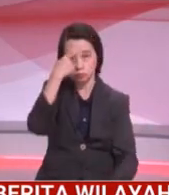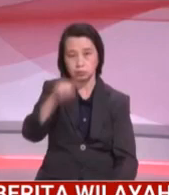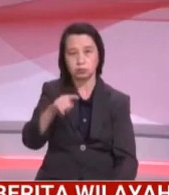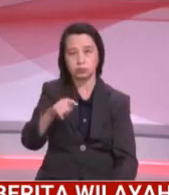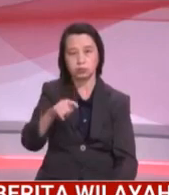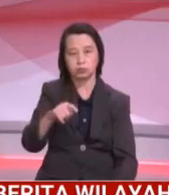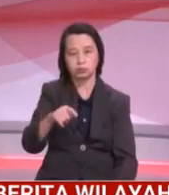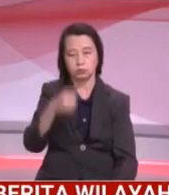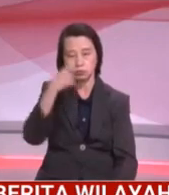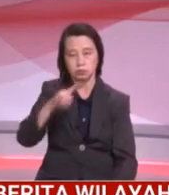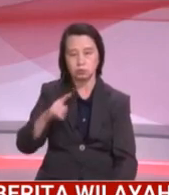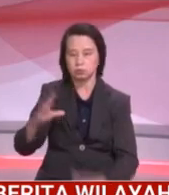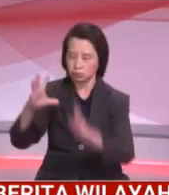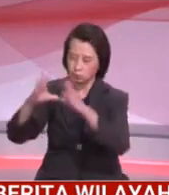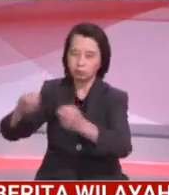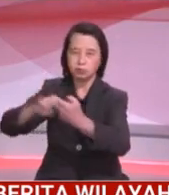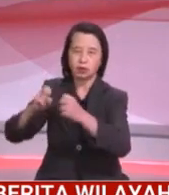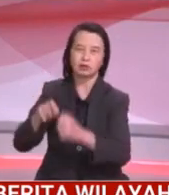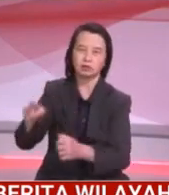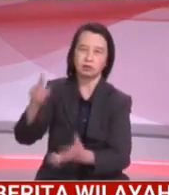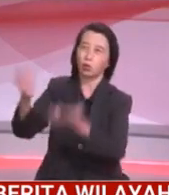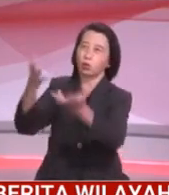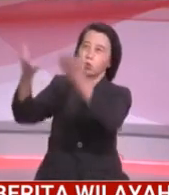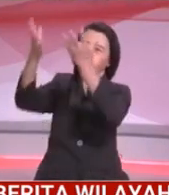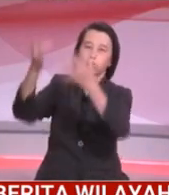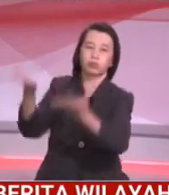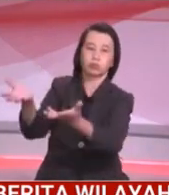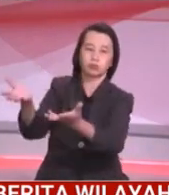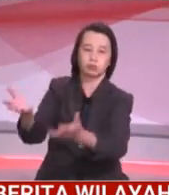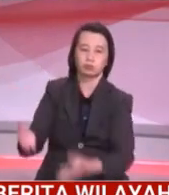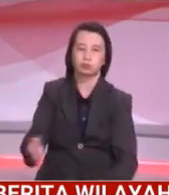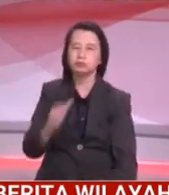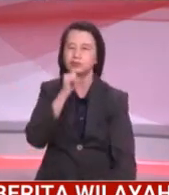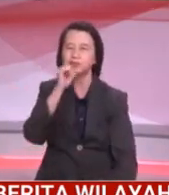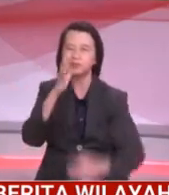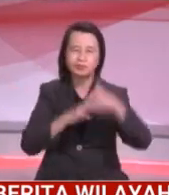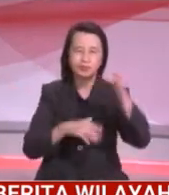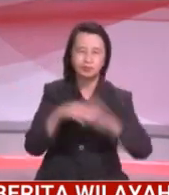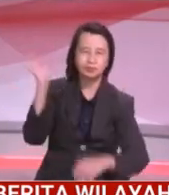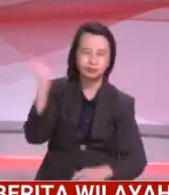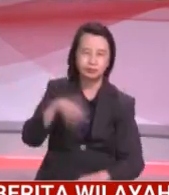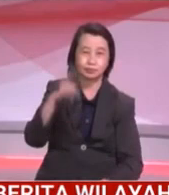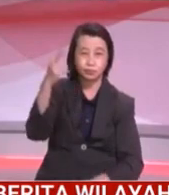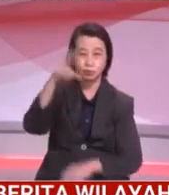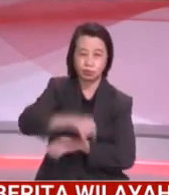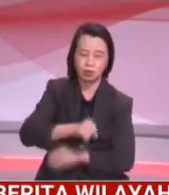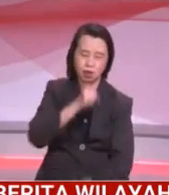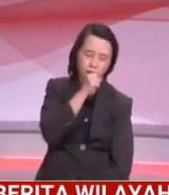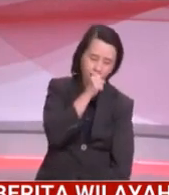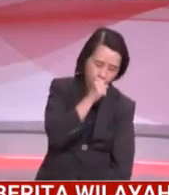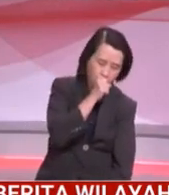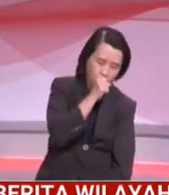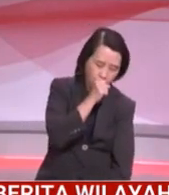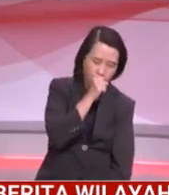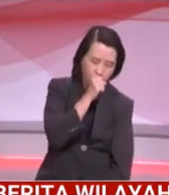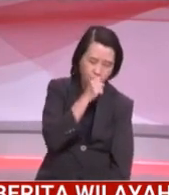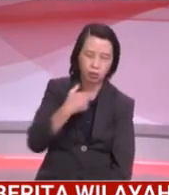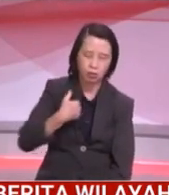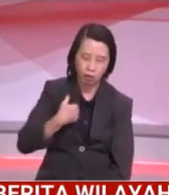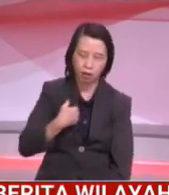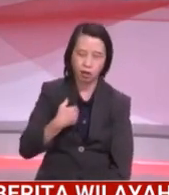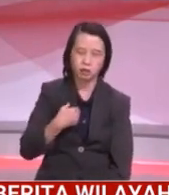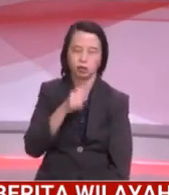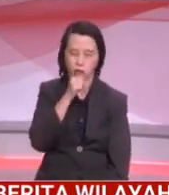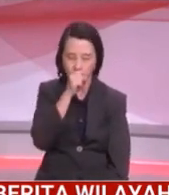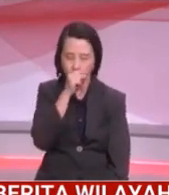untuk mengatasi masalah ni. Oh, kesihatan tak selesa lah. Nak tidur malam, batuk apa semua ada lah. Anak-anak